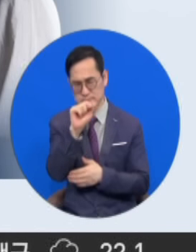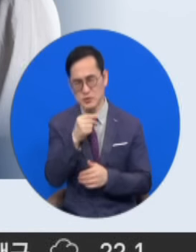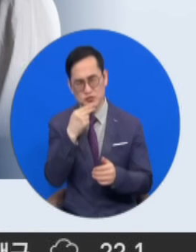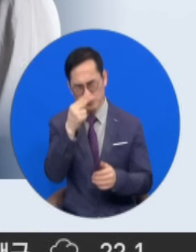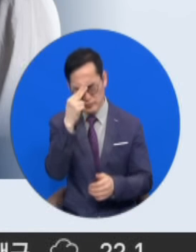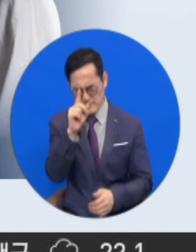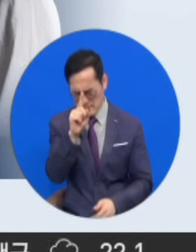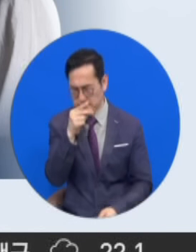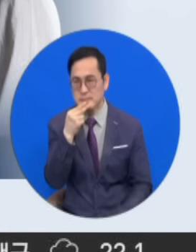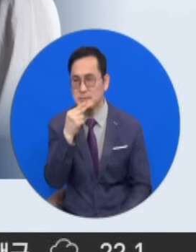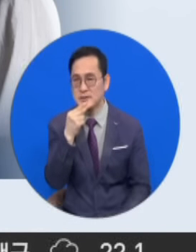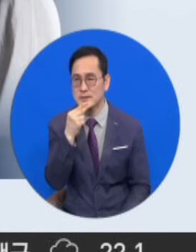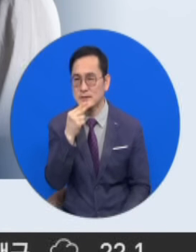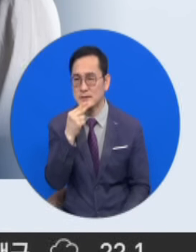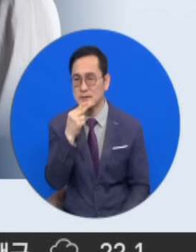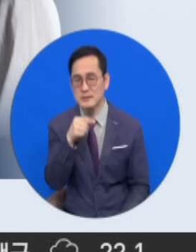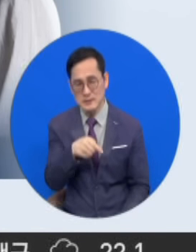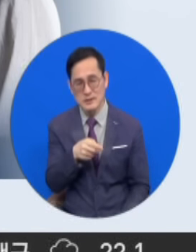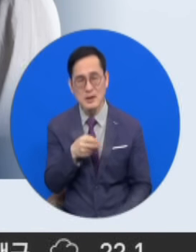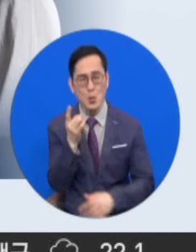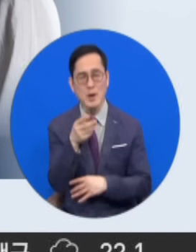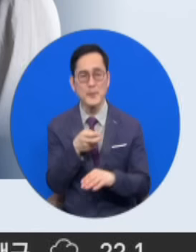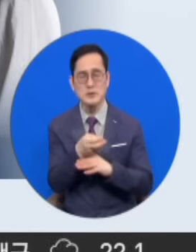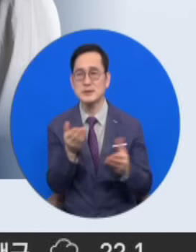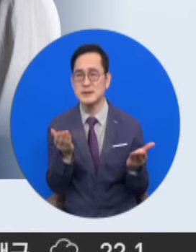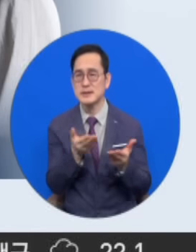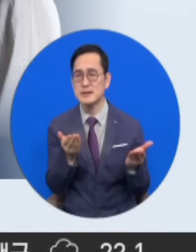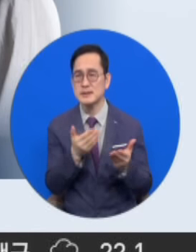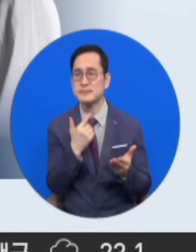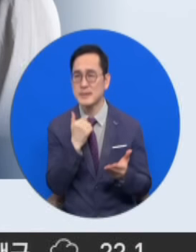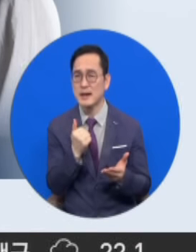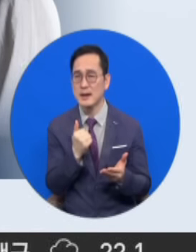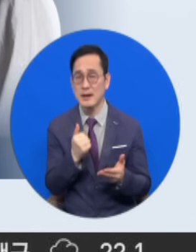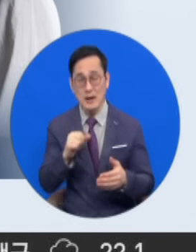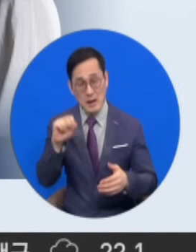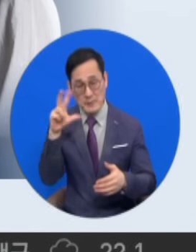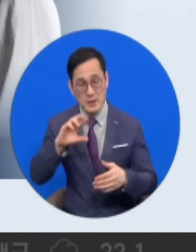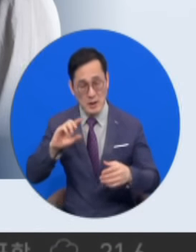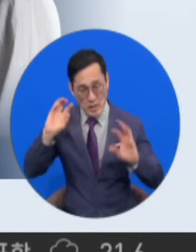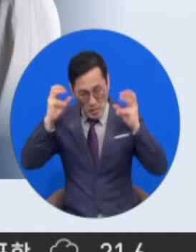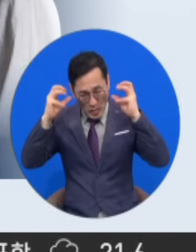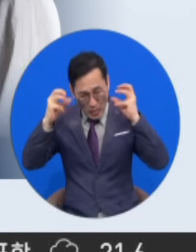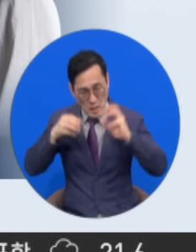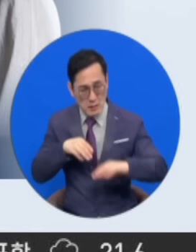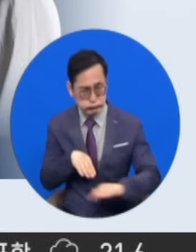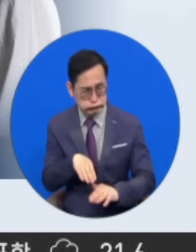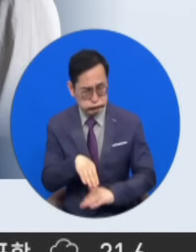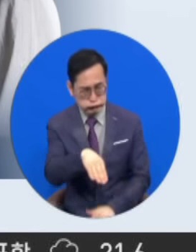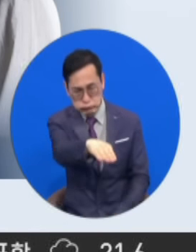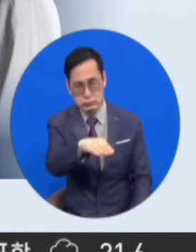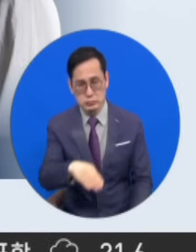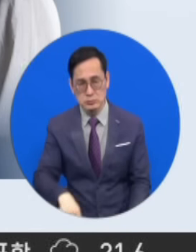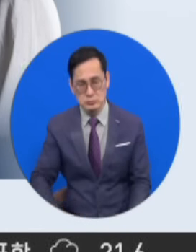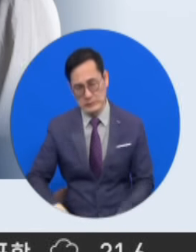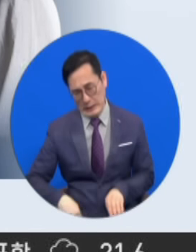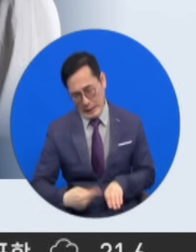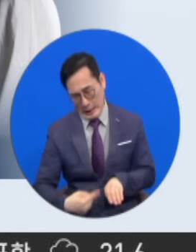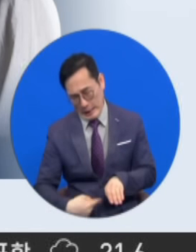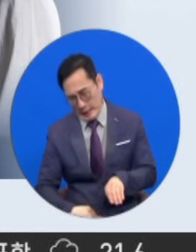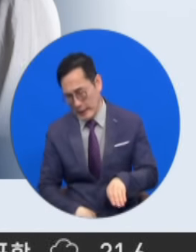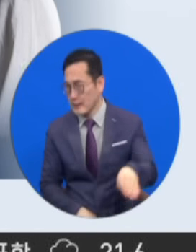마셨다. 남편 직업은 버스 운전사였다. 갑자기 급발진하면서 역주행했다라고 주장을 하고 있는 상황입니다.